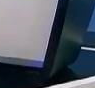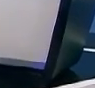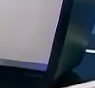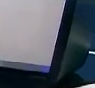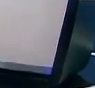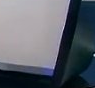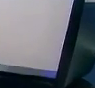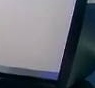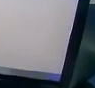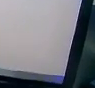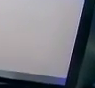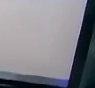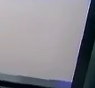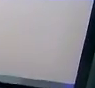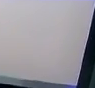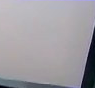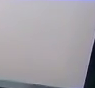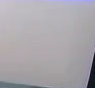17